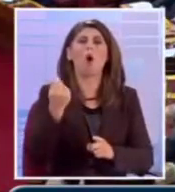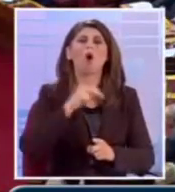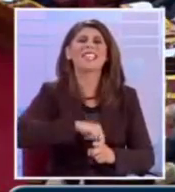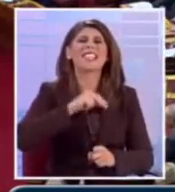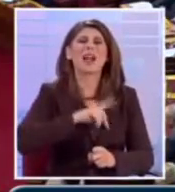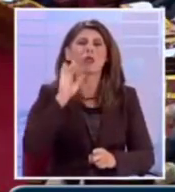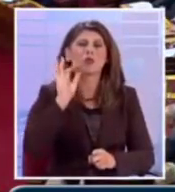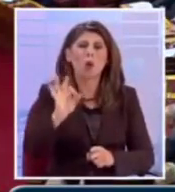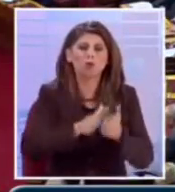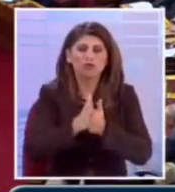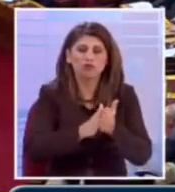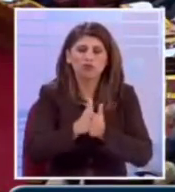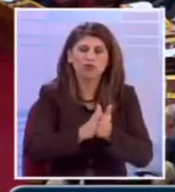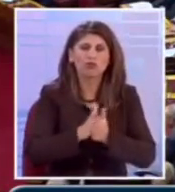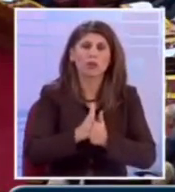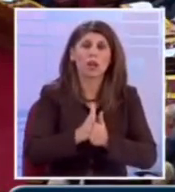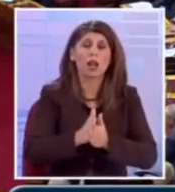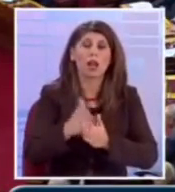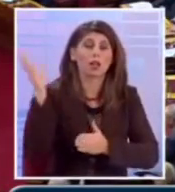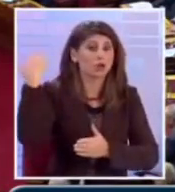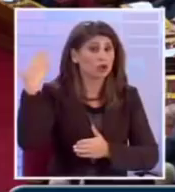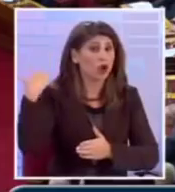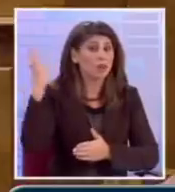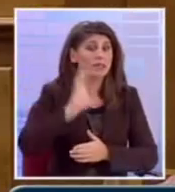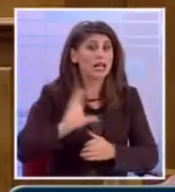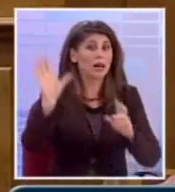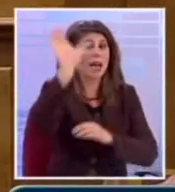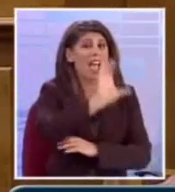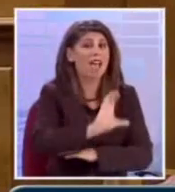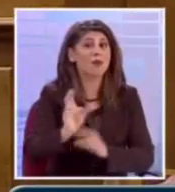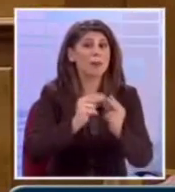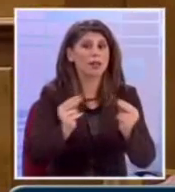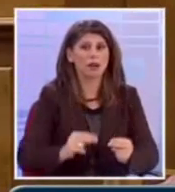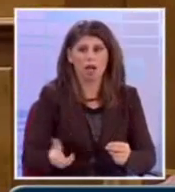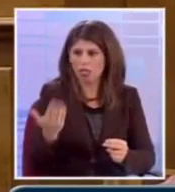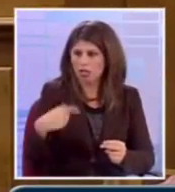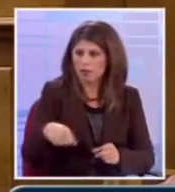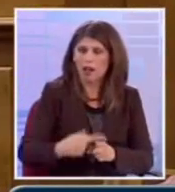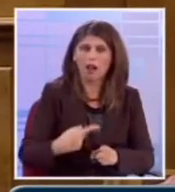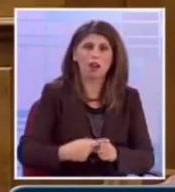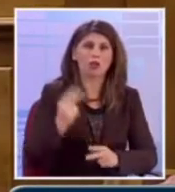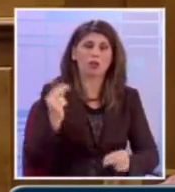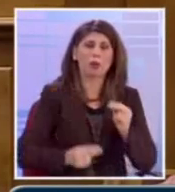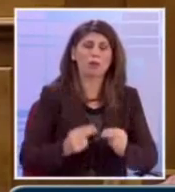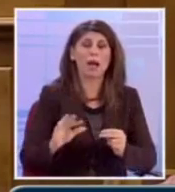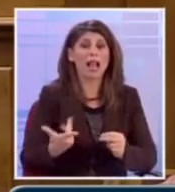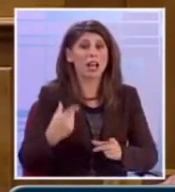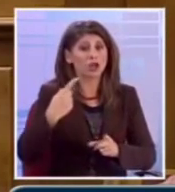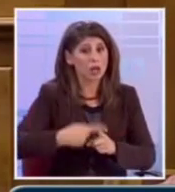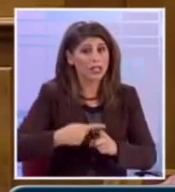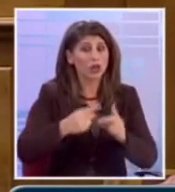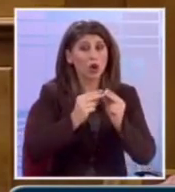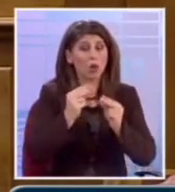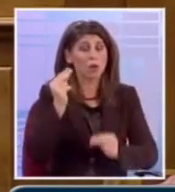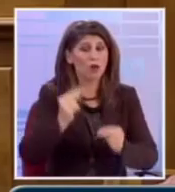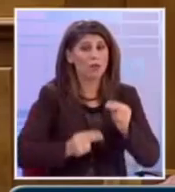Ζητούσαμε τότε ευρωπαϊκές λύσεις διότι λέγαμε δεν είναι ελληνικό το πρόβλημα, αλλά το ελληνικό πρόβλημα είναι